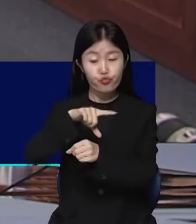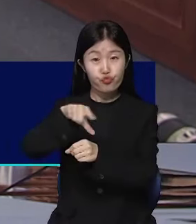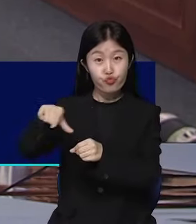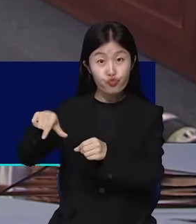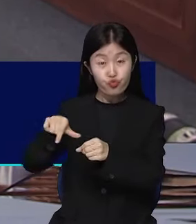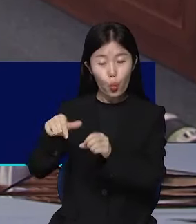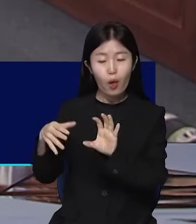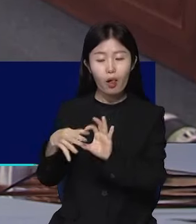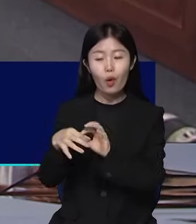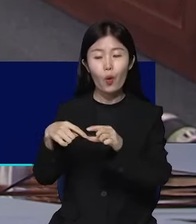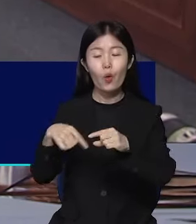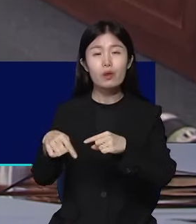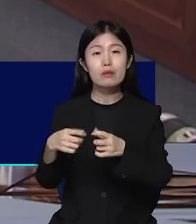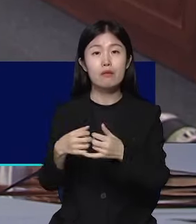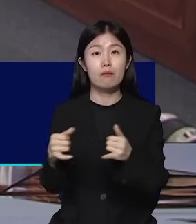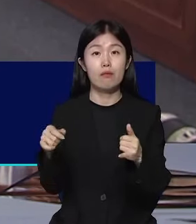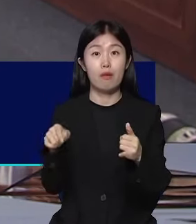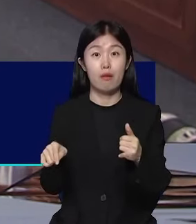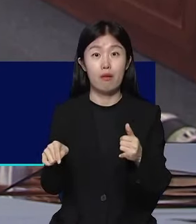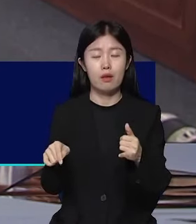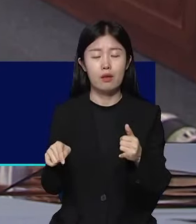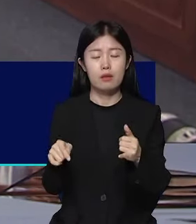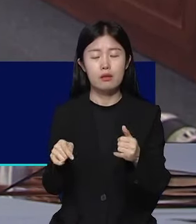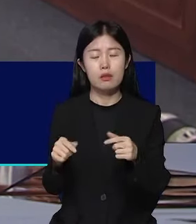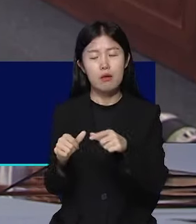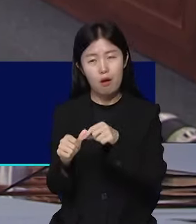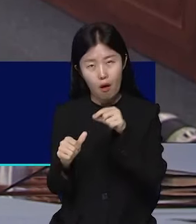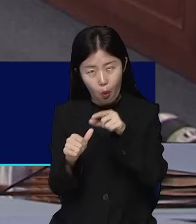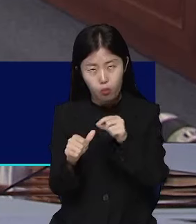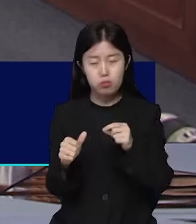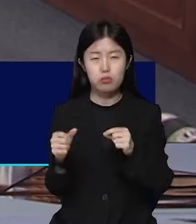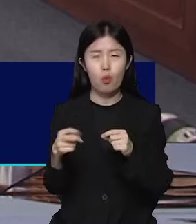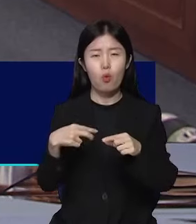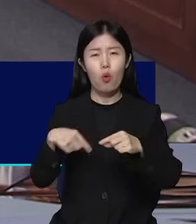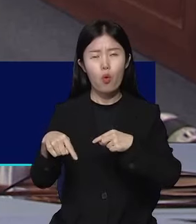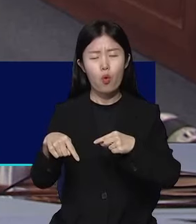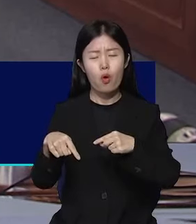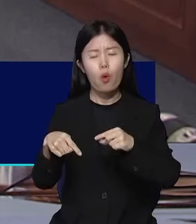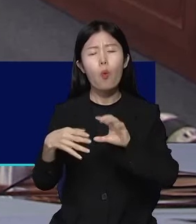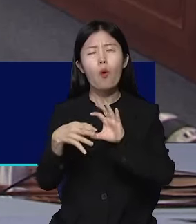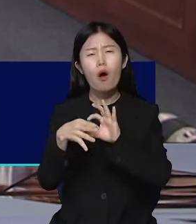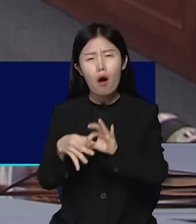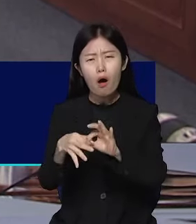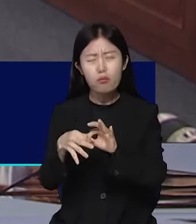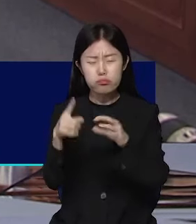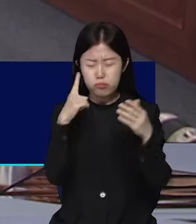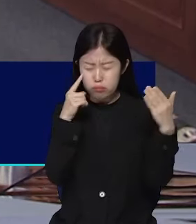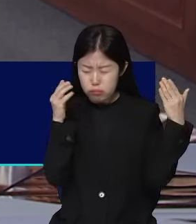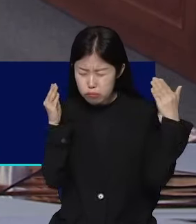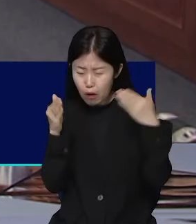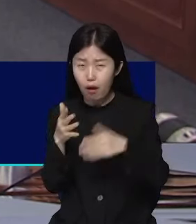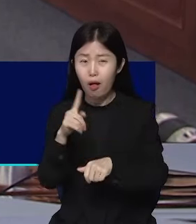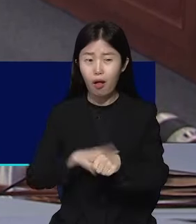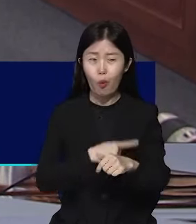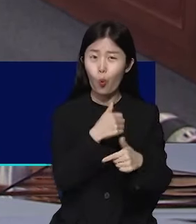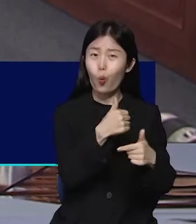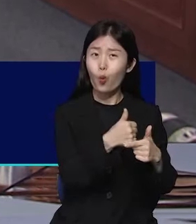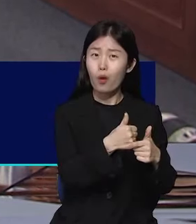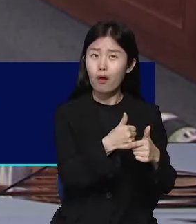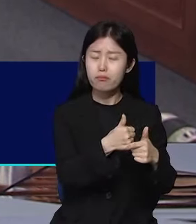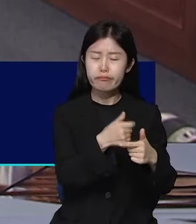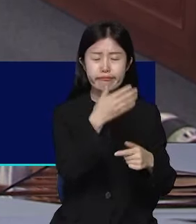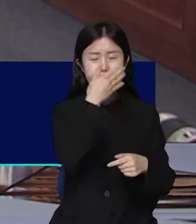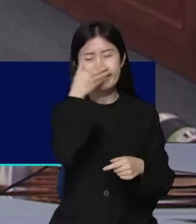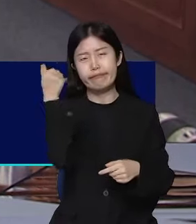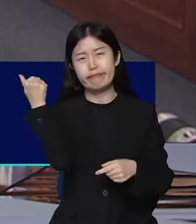정당에서 인물과 정책, 아젠다 등 모든 분야에 호남 소외가 가속화되고 있다는 위기감이 커지고 있습니다.